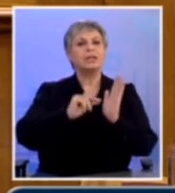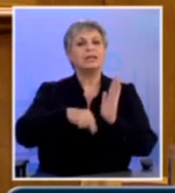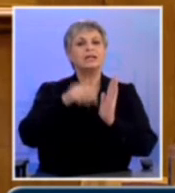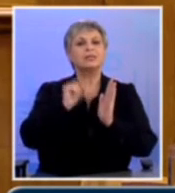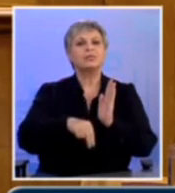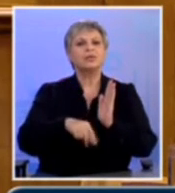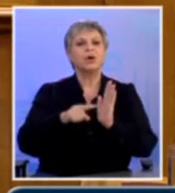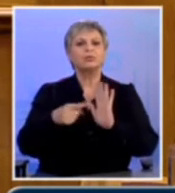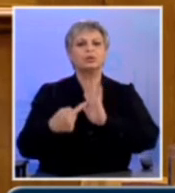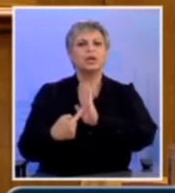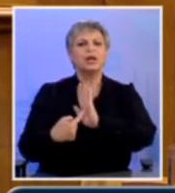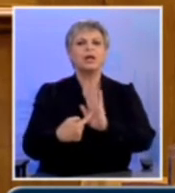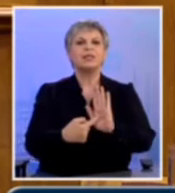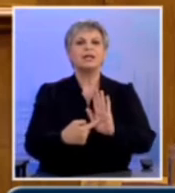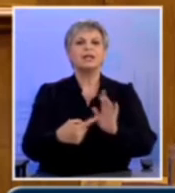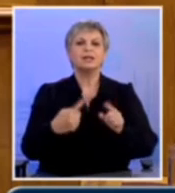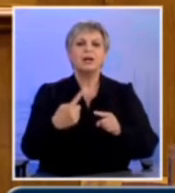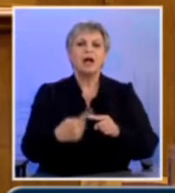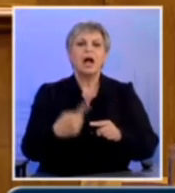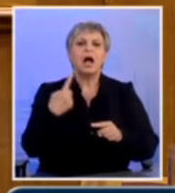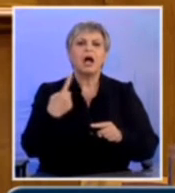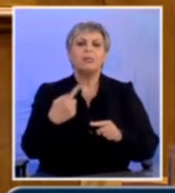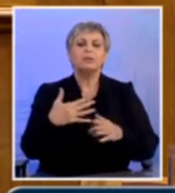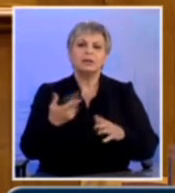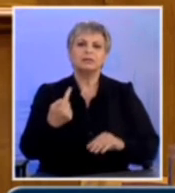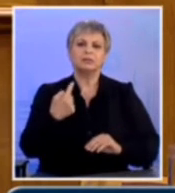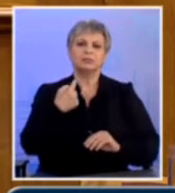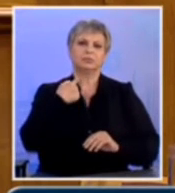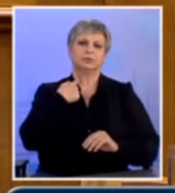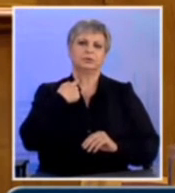όμως απλά μία ήττα.